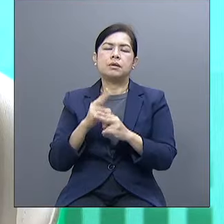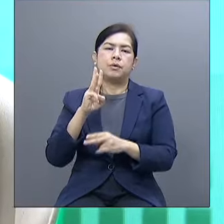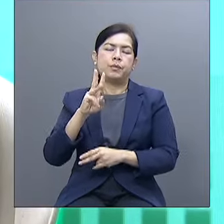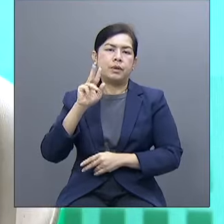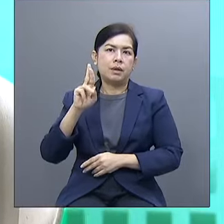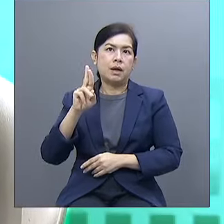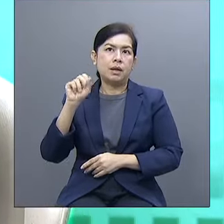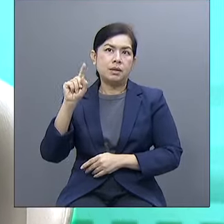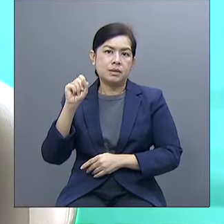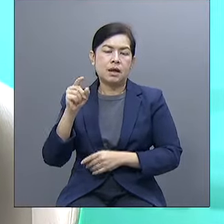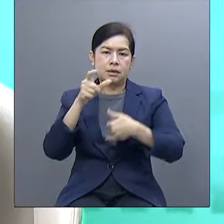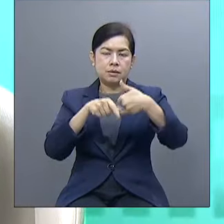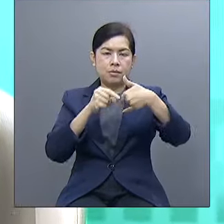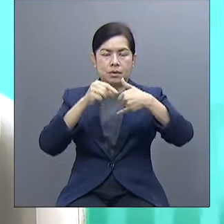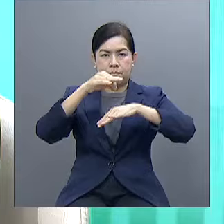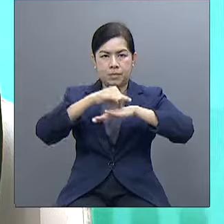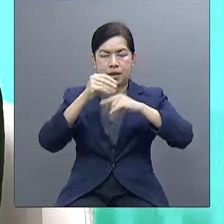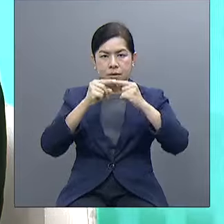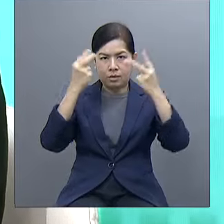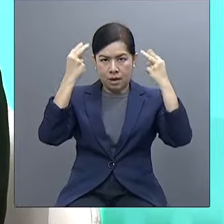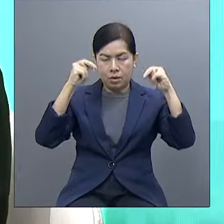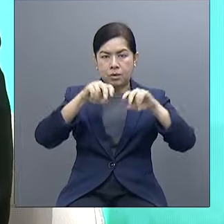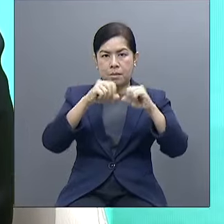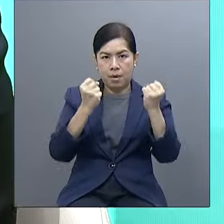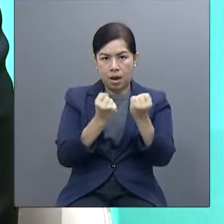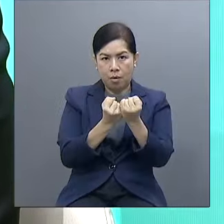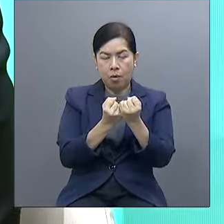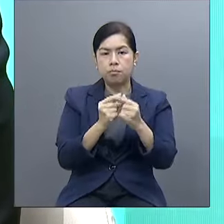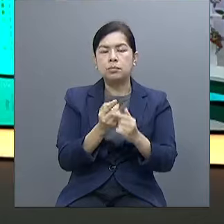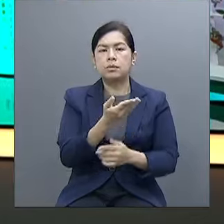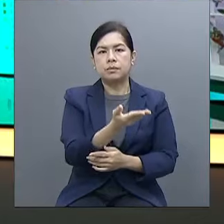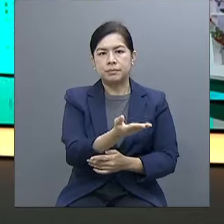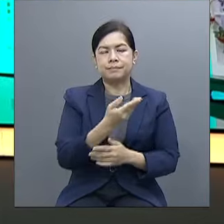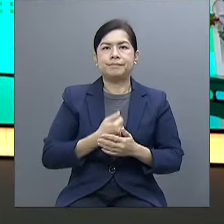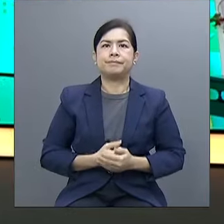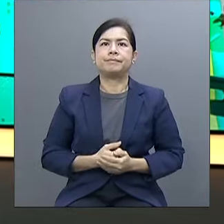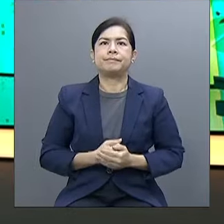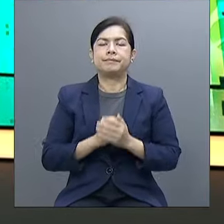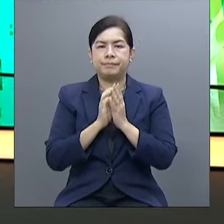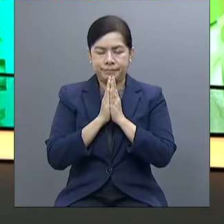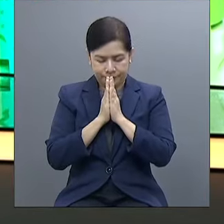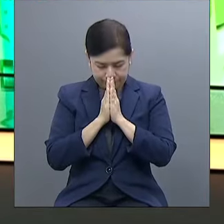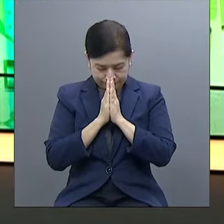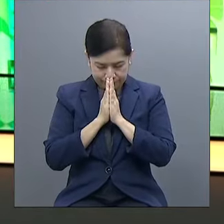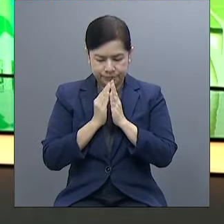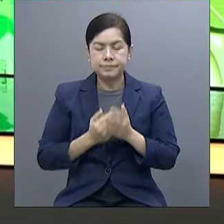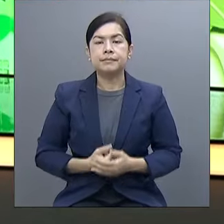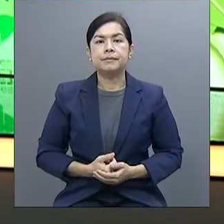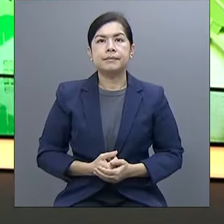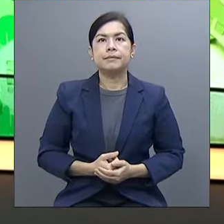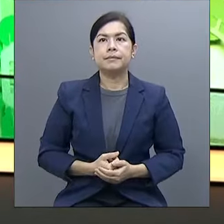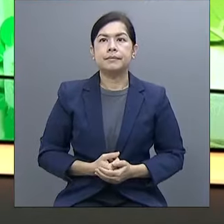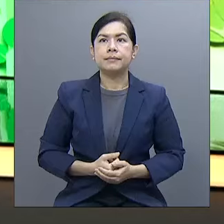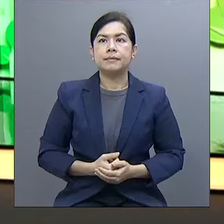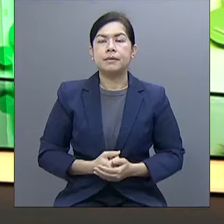ายกสมาคมองค์การบริหารส่วนตำบลแห่งประเทศไทยมาร่วมพูดคุยกับเราวันนี้สวัสดีทั้งสองท่านค่ะ สวัสดีค่ะ สวัสดีค่ะอุ้ย